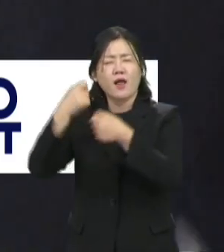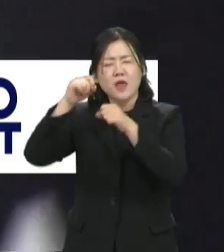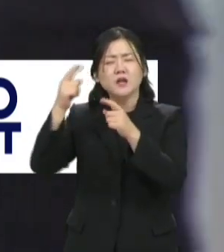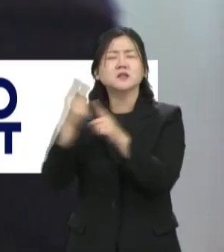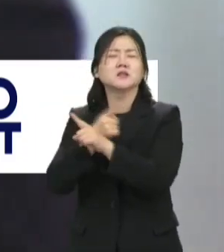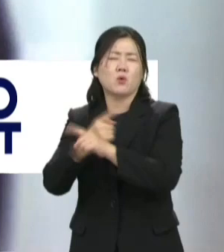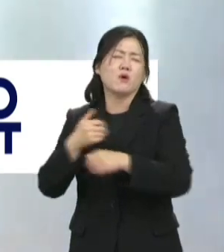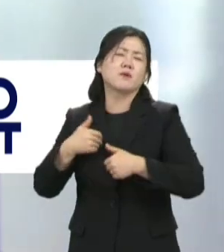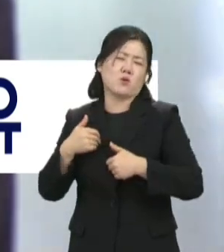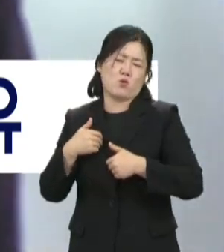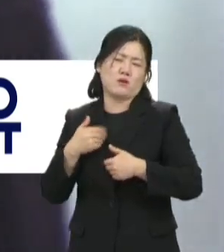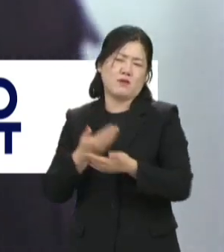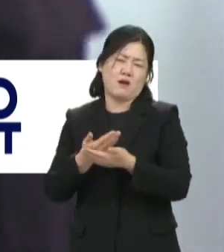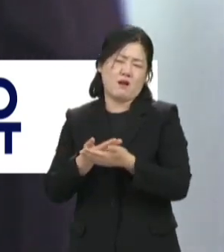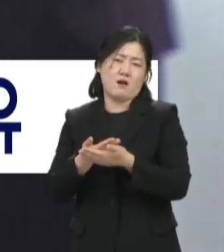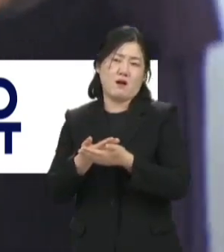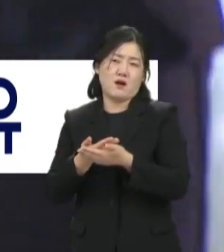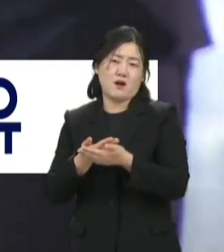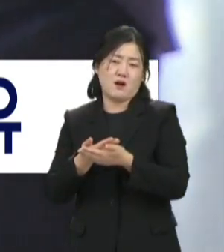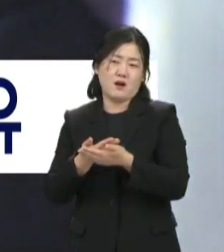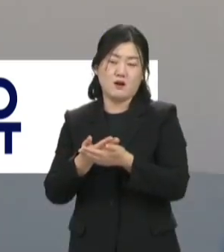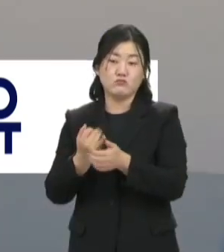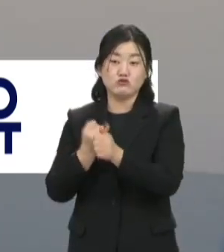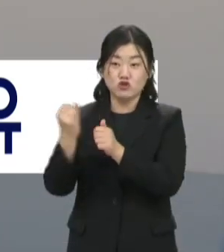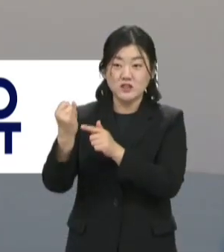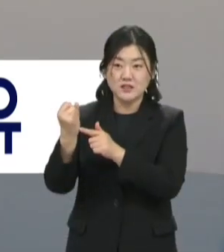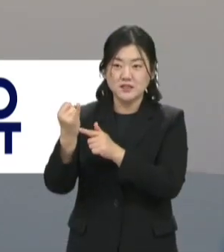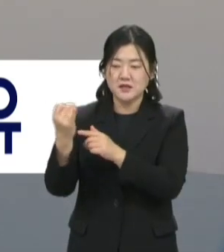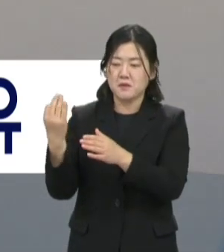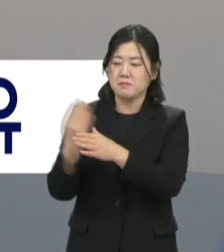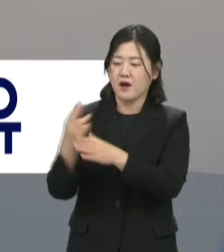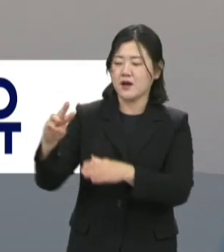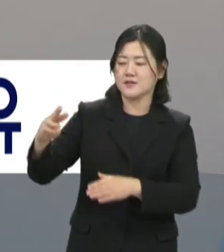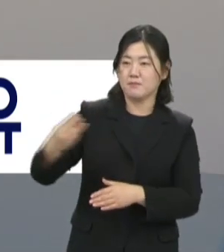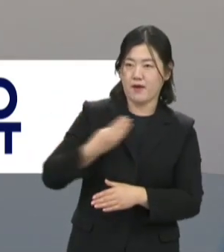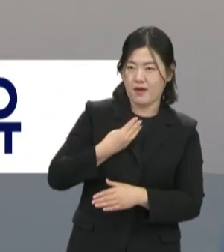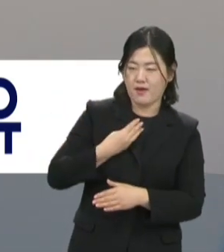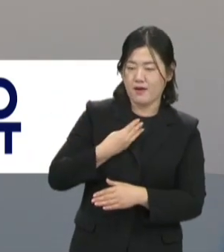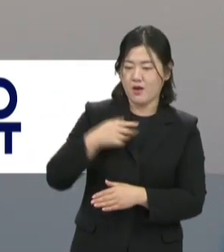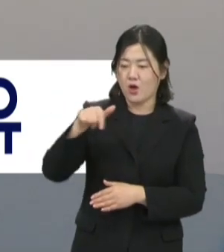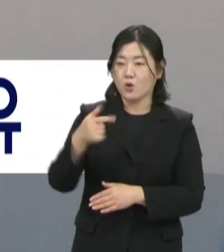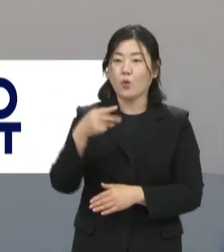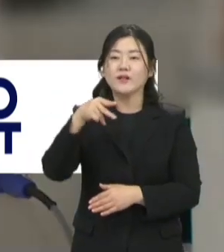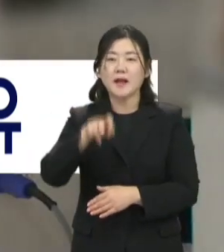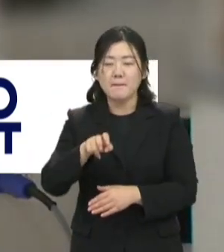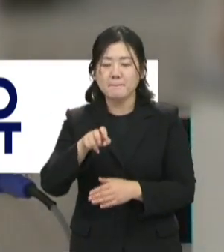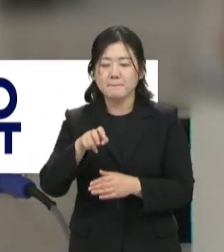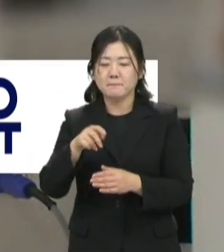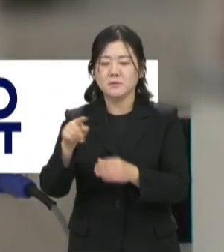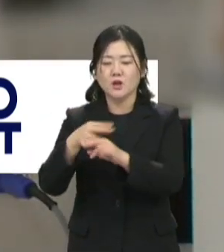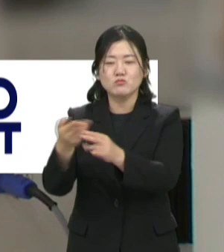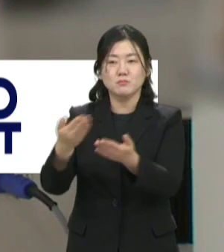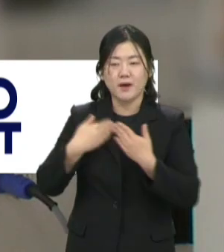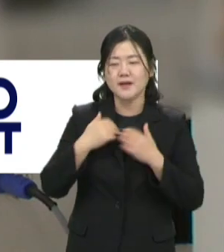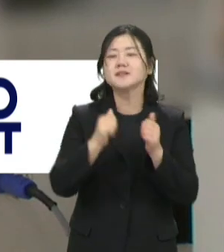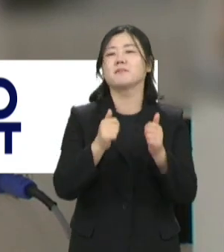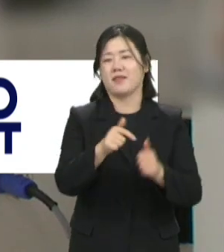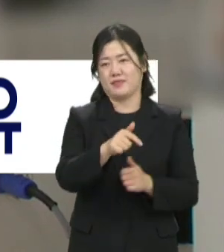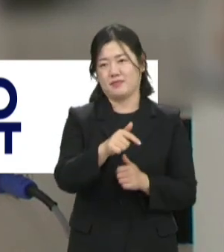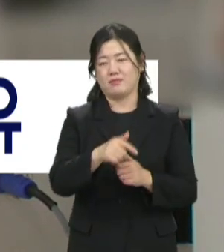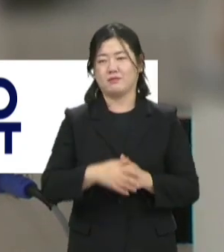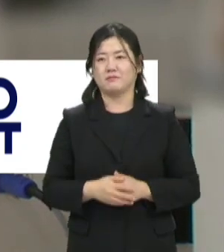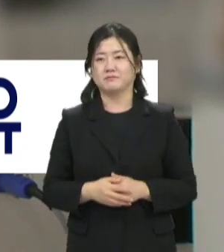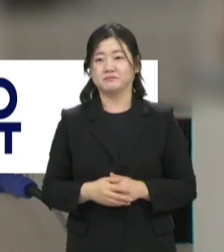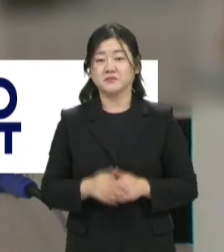다리 치료를 받을 수 있도록 해 달라는 민원인에게 현금 300만 원과 고감 선물을 받은 혐의로 재판에 넘겨져